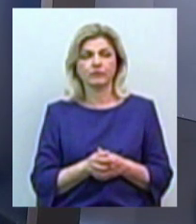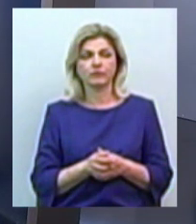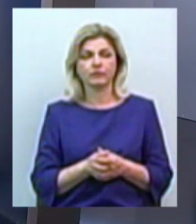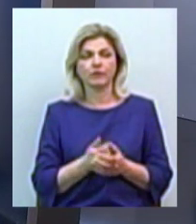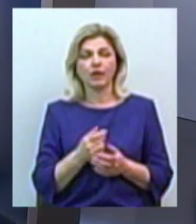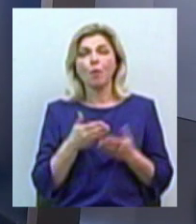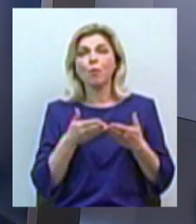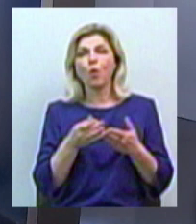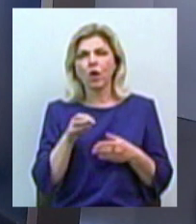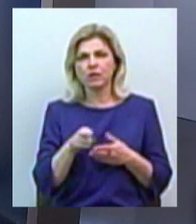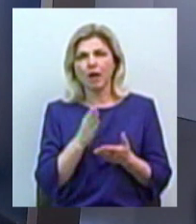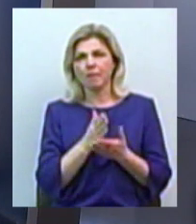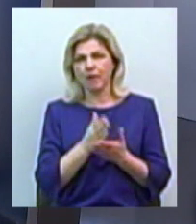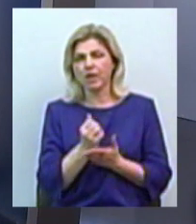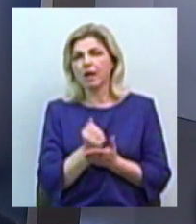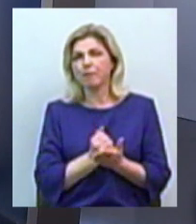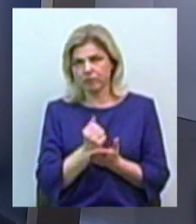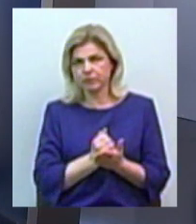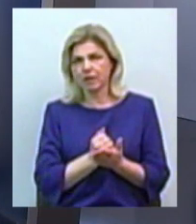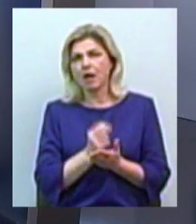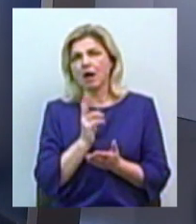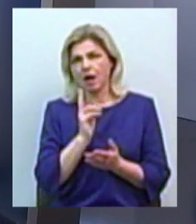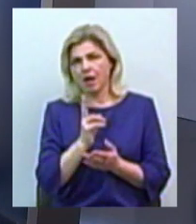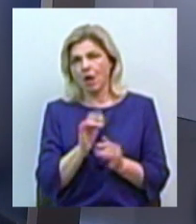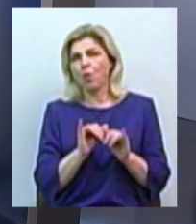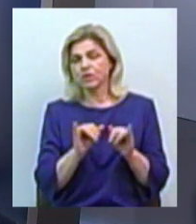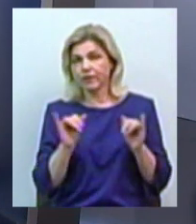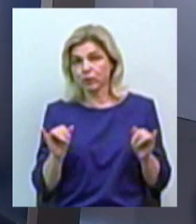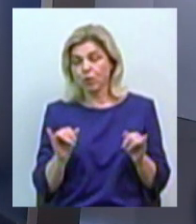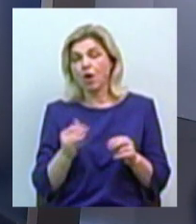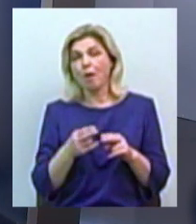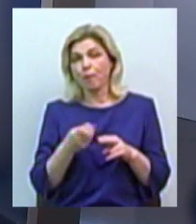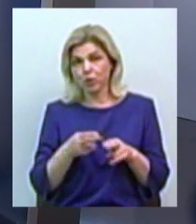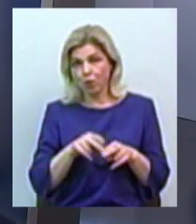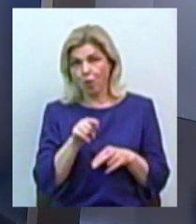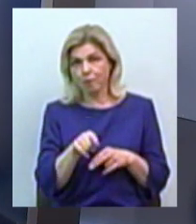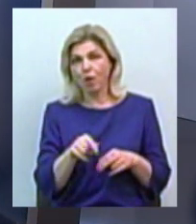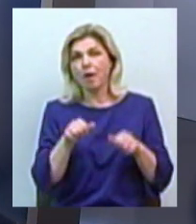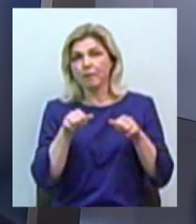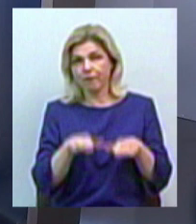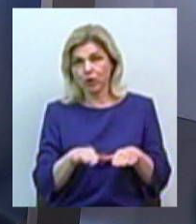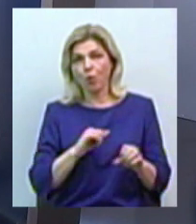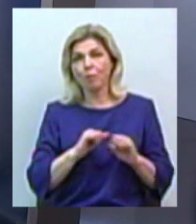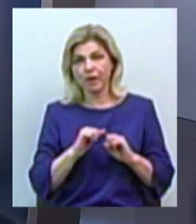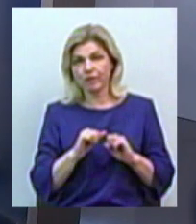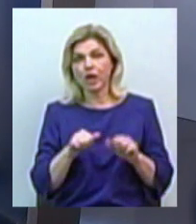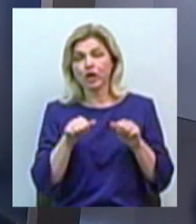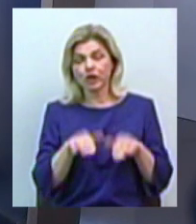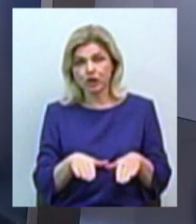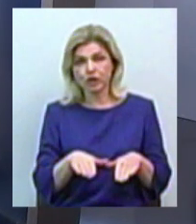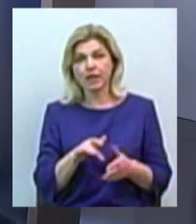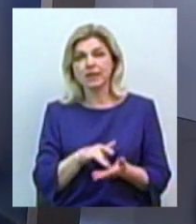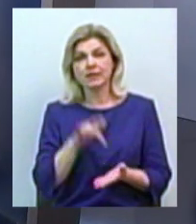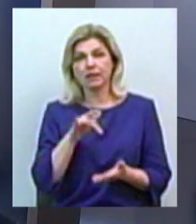має потенціал до розвитку. І саме по ньому приймається таке управлінське рішення